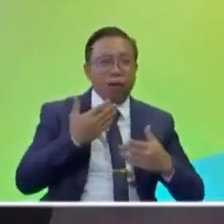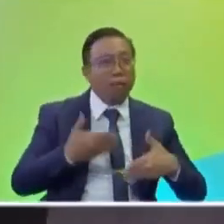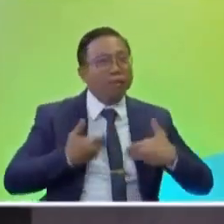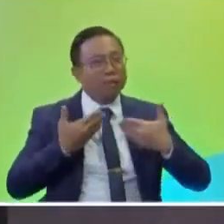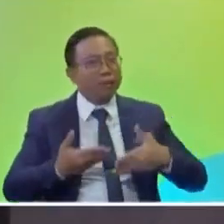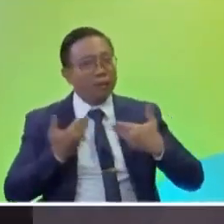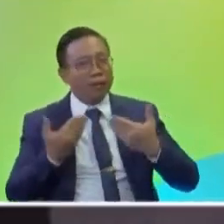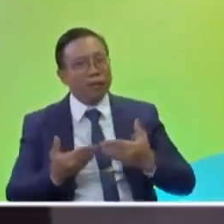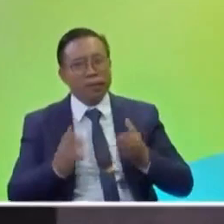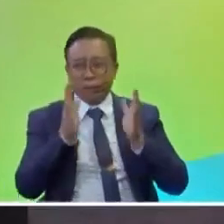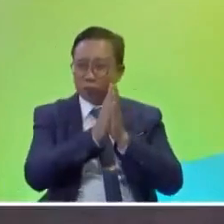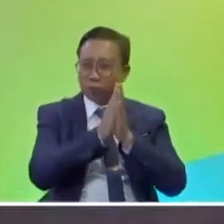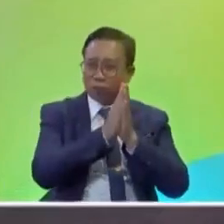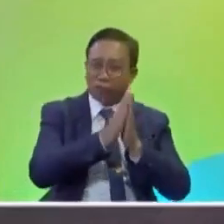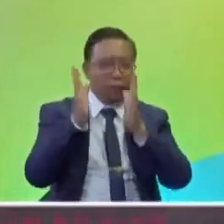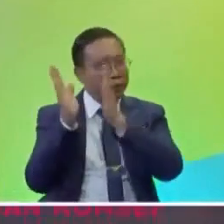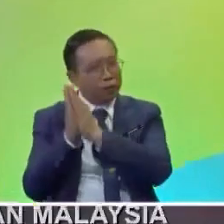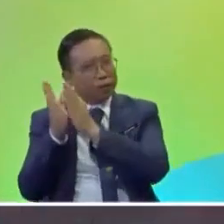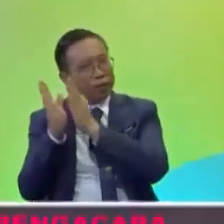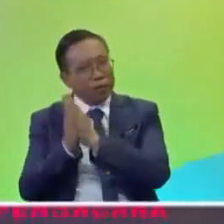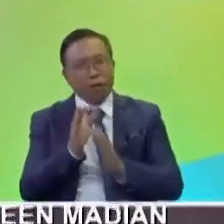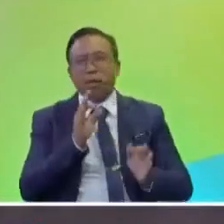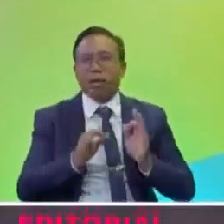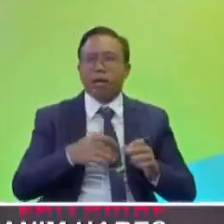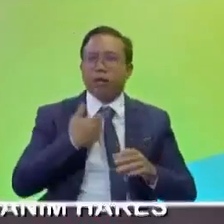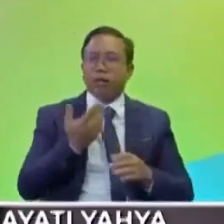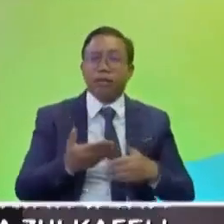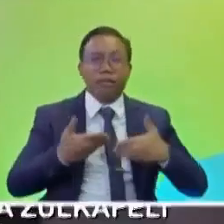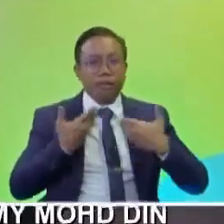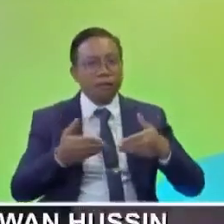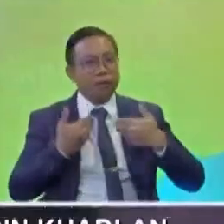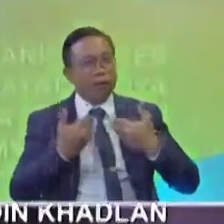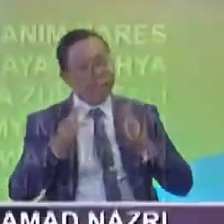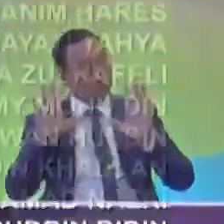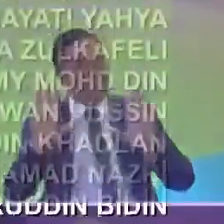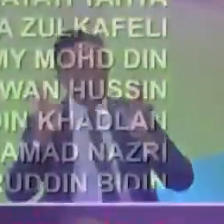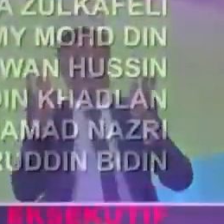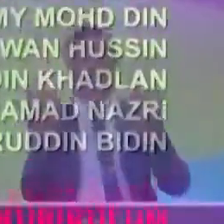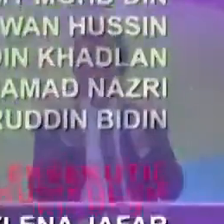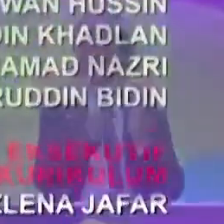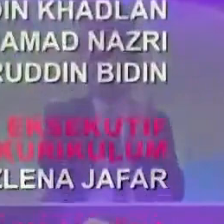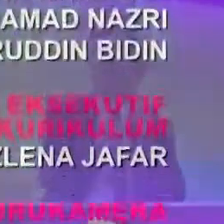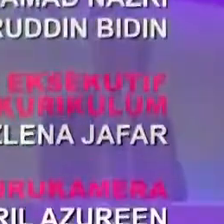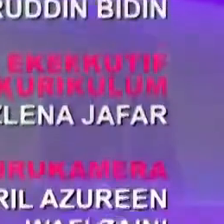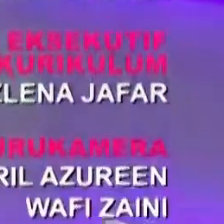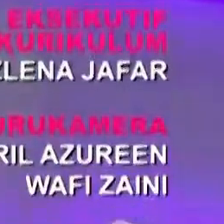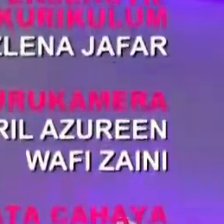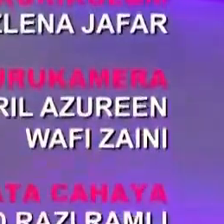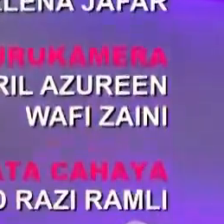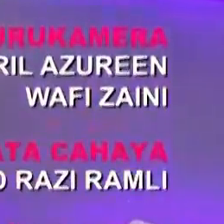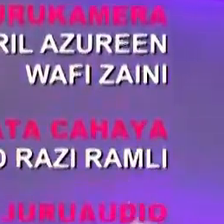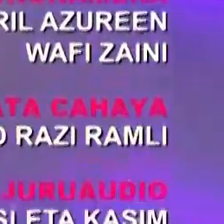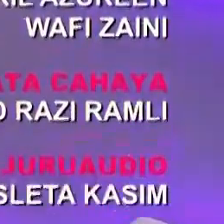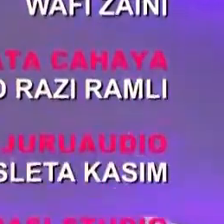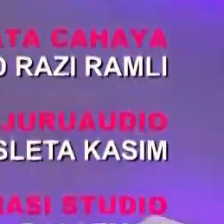Kalau rasa gembira, tepuk tangan. Kalau rasa gembira, tepuk tangan.